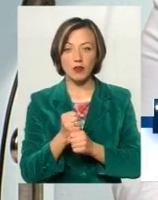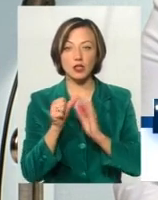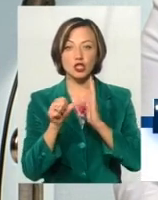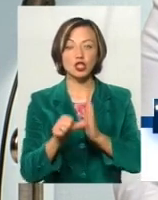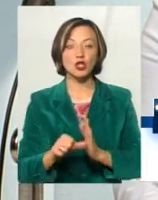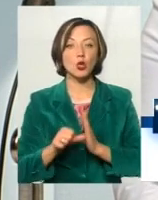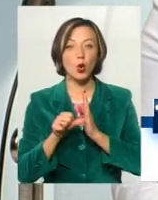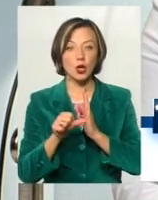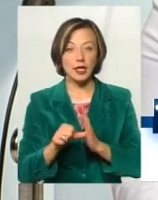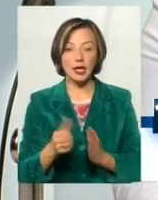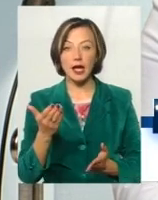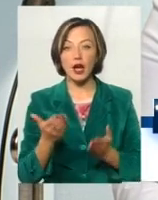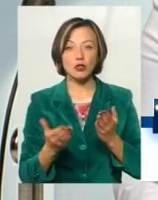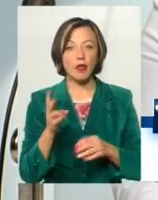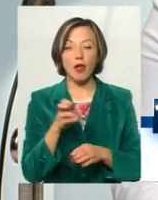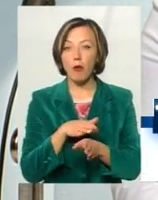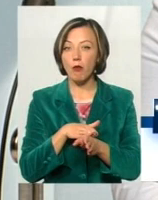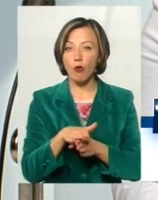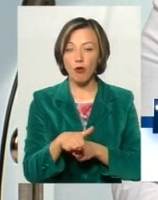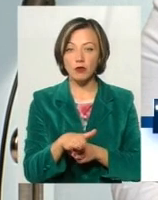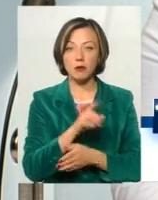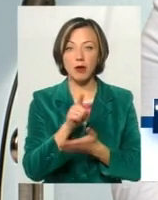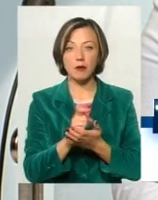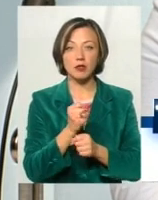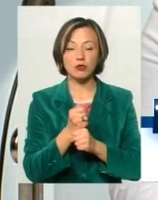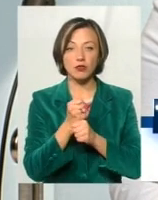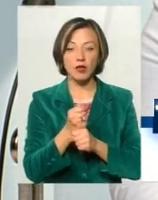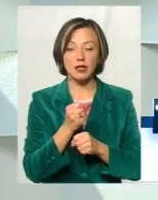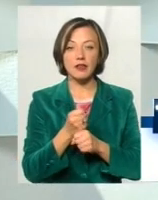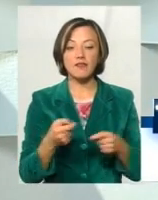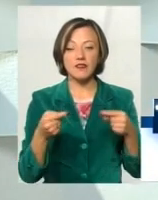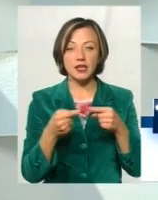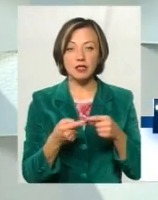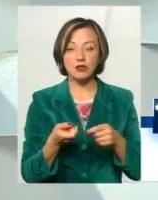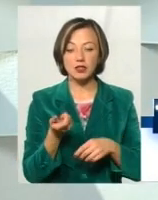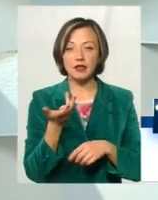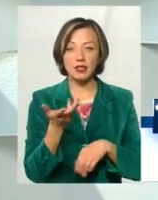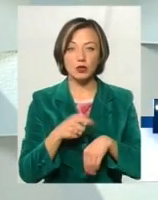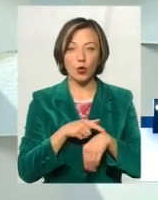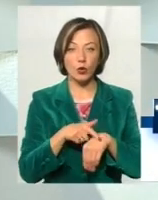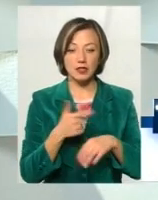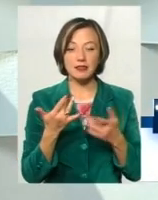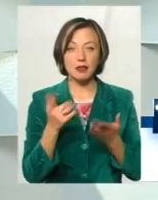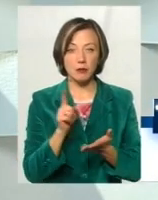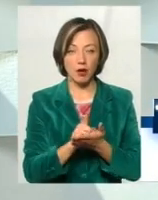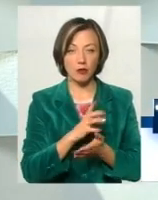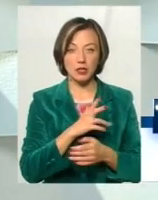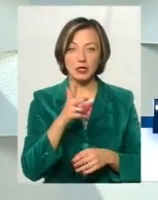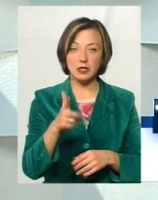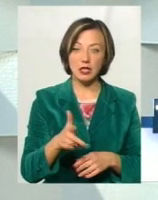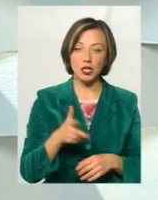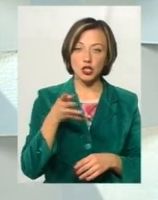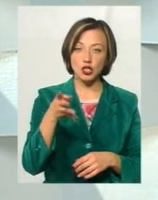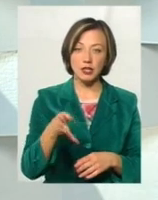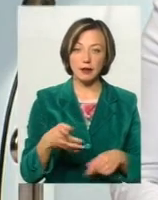6 годин. Якщо вона є неповною, то вона має працювати визначену кількість годин, скільки ці має бути годин. 3-4